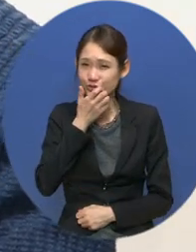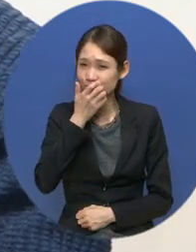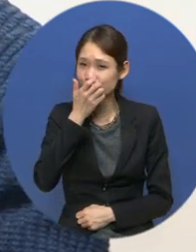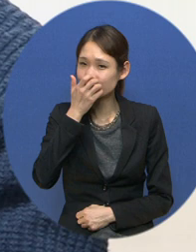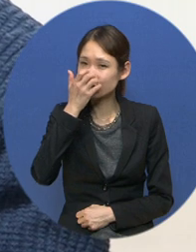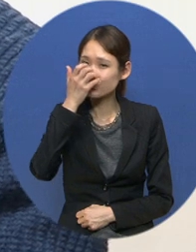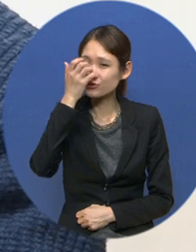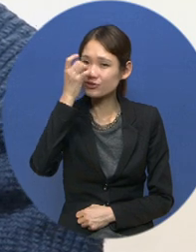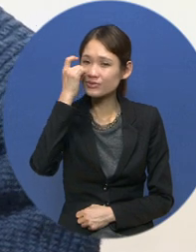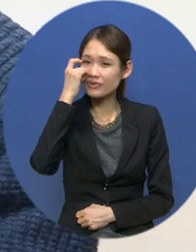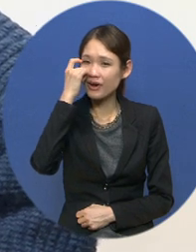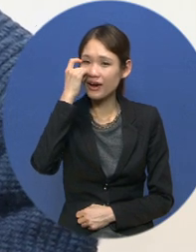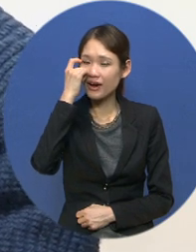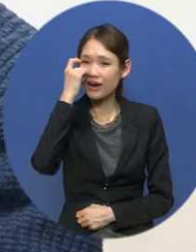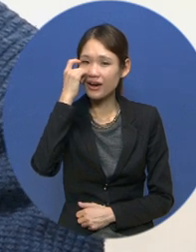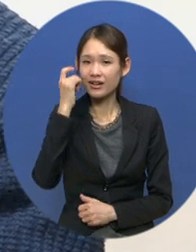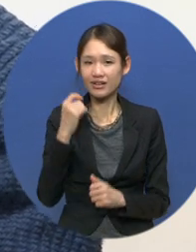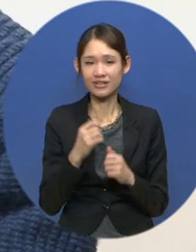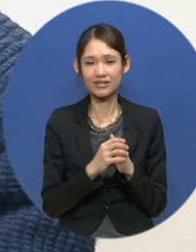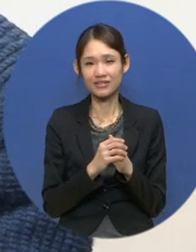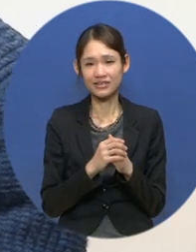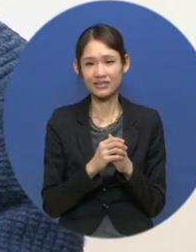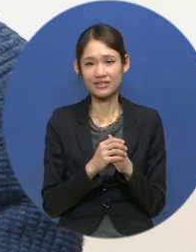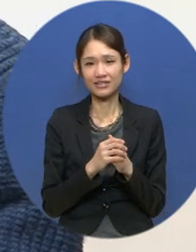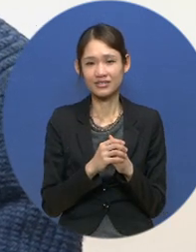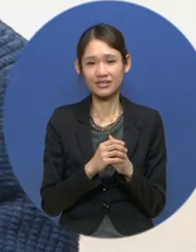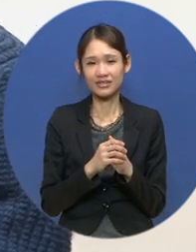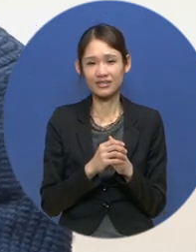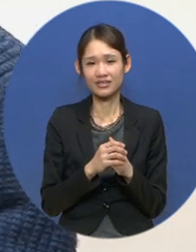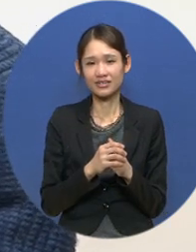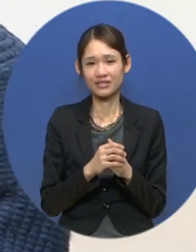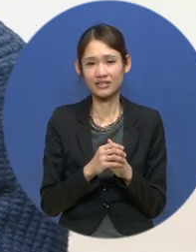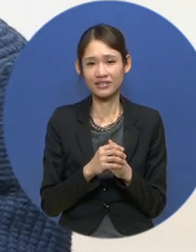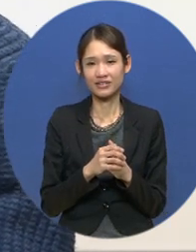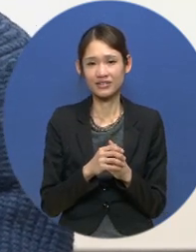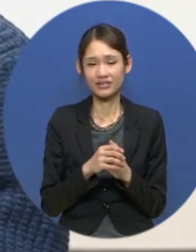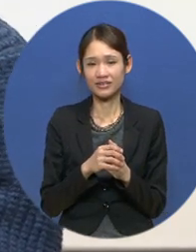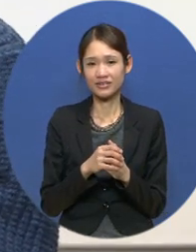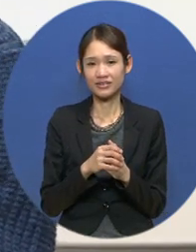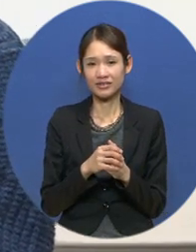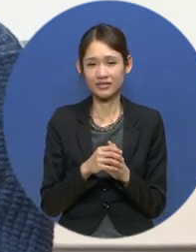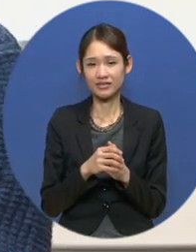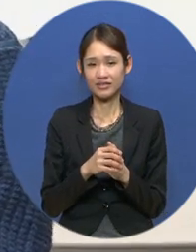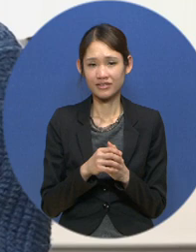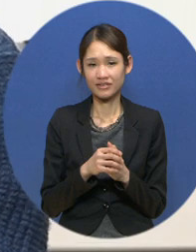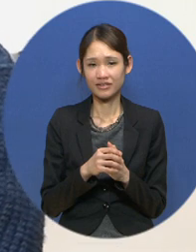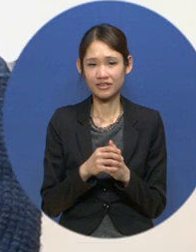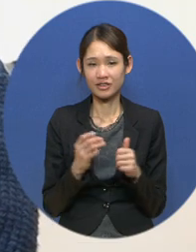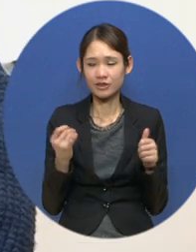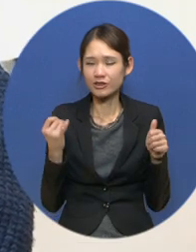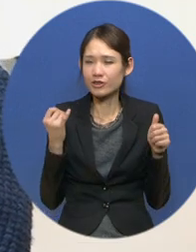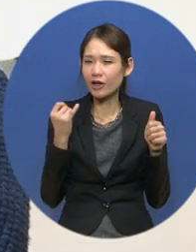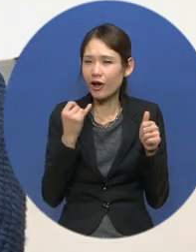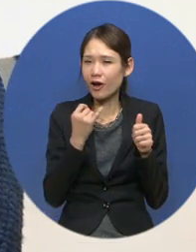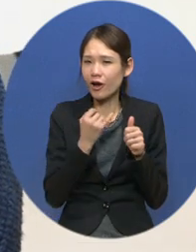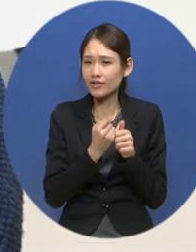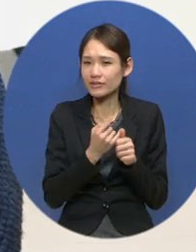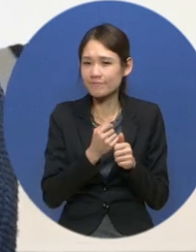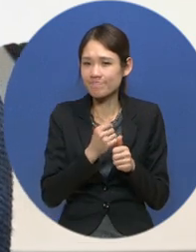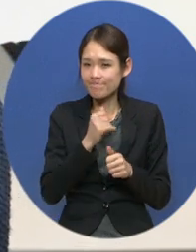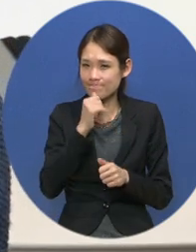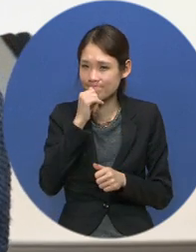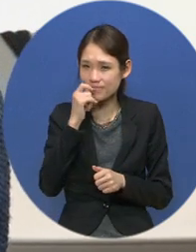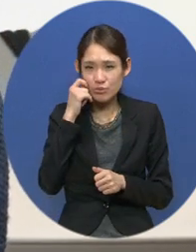꿈꾸다가는 제가 오늘 절대 못할 거야.